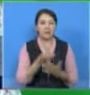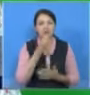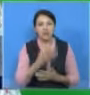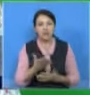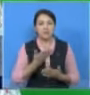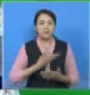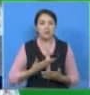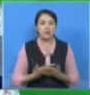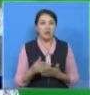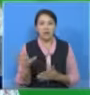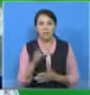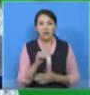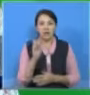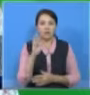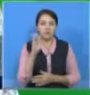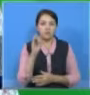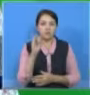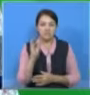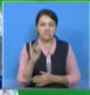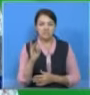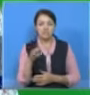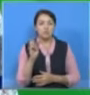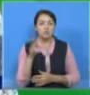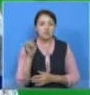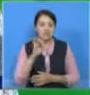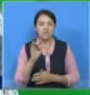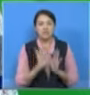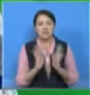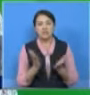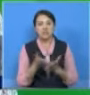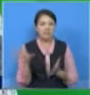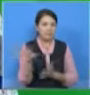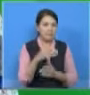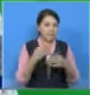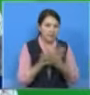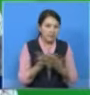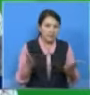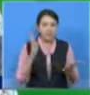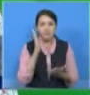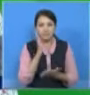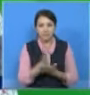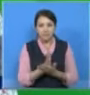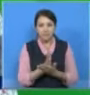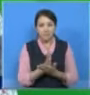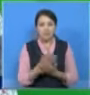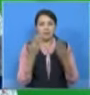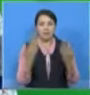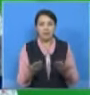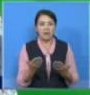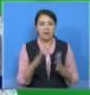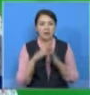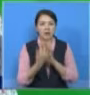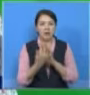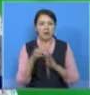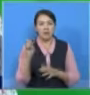қазір менде деген бүкіл сушилар, донерлерінің, пиццаларының бүкіл түрлері бар. Мен қазір ауылдың Бестамақ